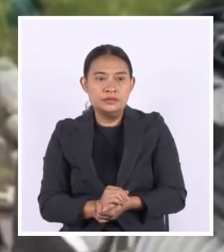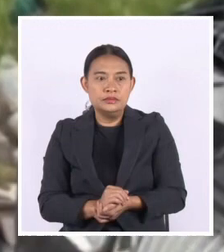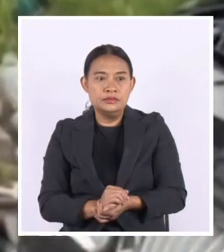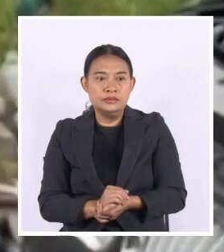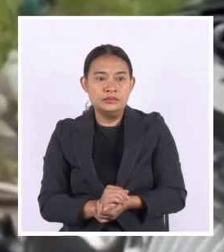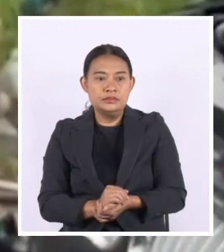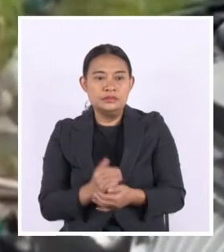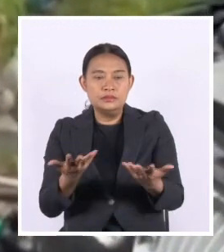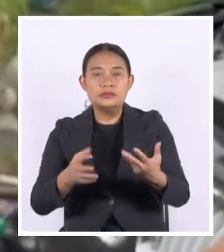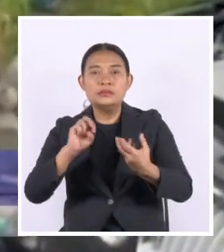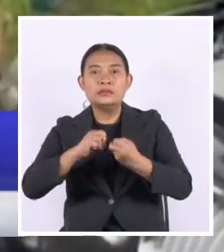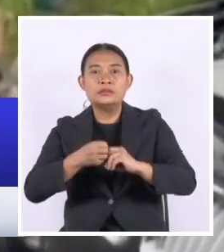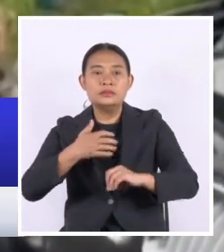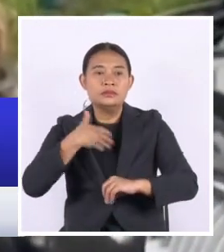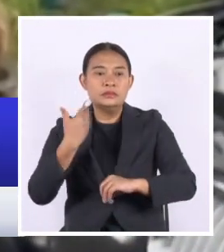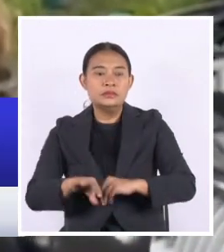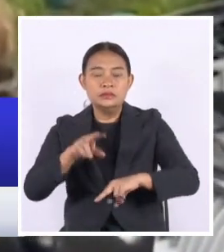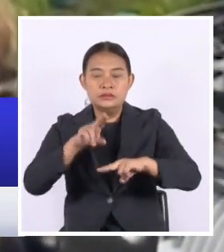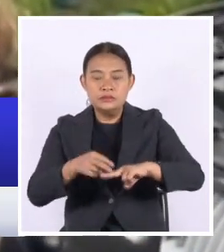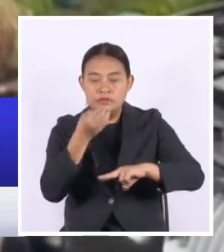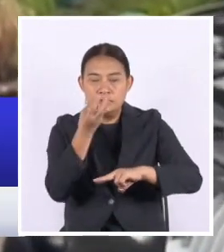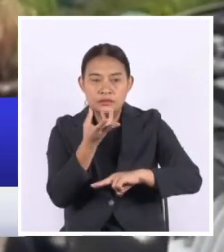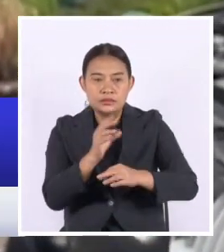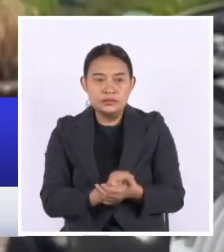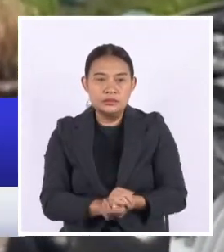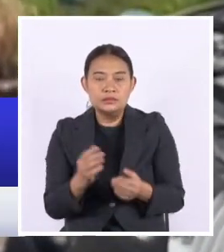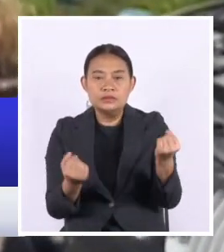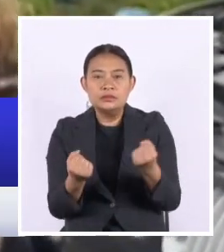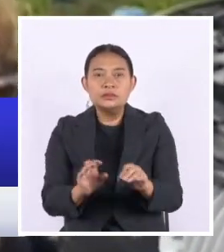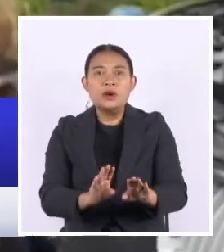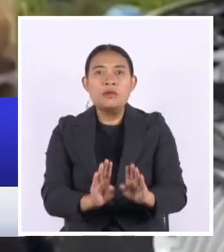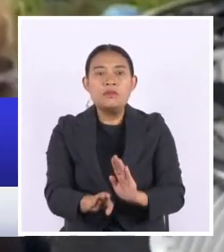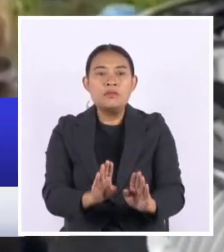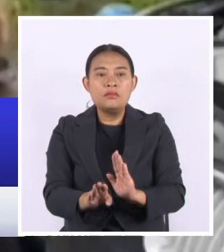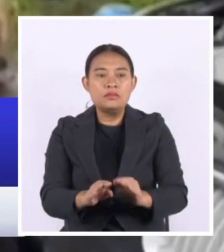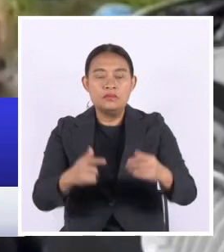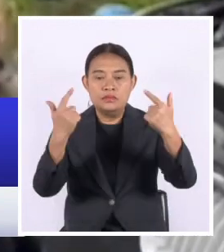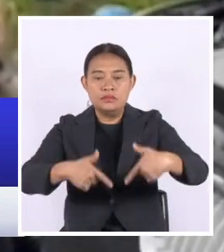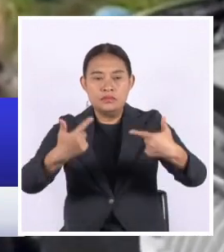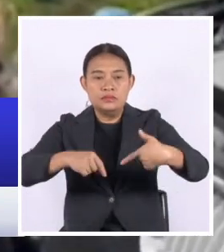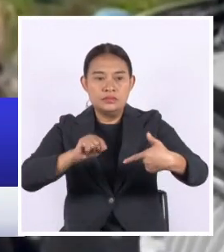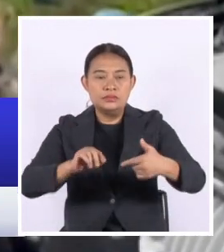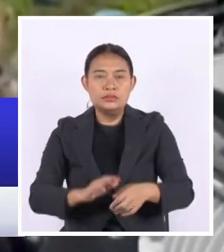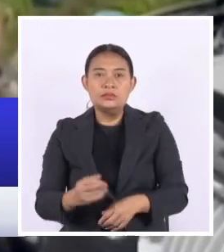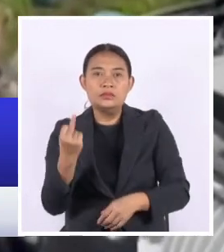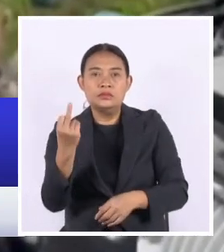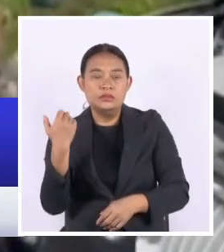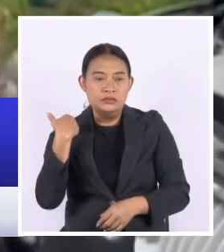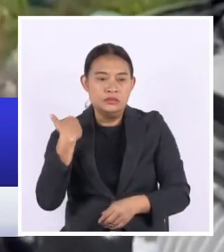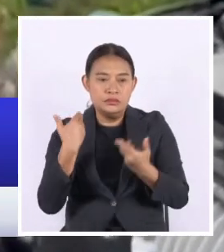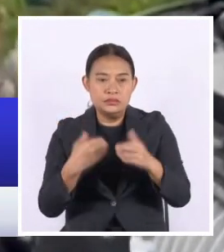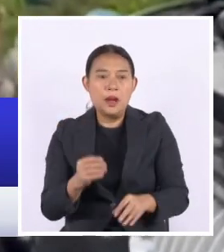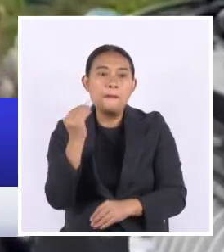เดือดร้อนจนหมดเขานั่งกินข้าวอยู่ขับรถมามาเบิ้ลใส่เขาแล้วก็ทะเลาะกันยกนิ้วกลางให้เขาแล้วหมาบ้าน